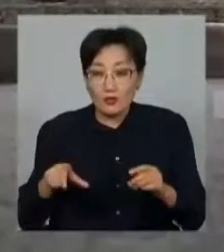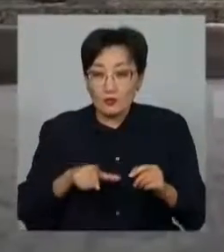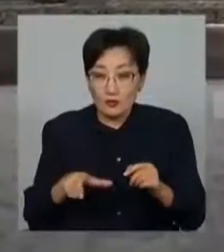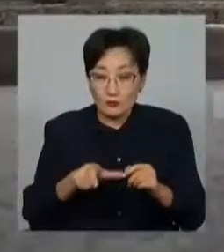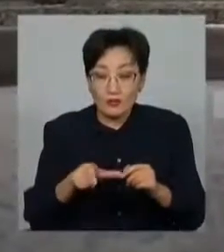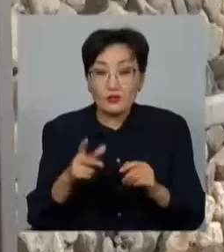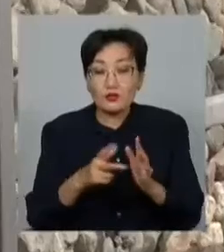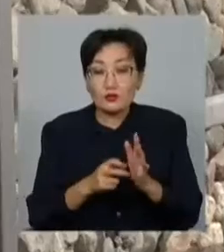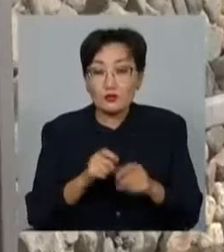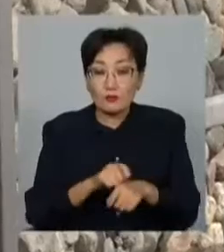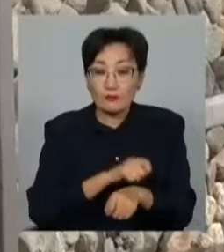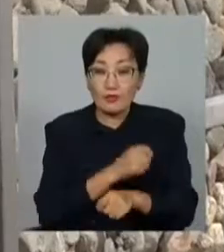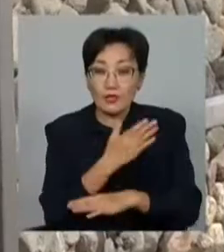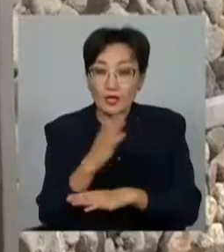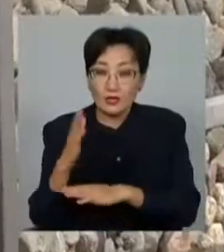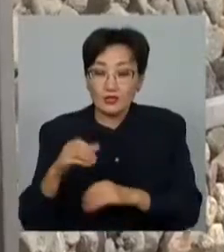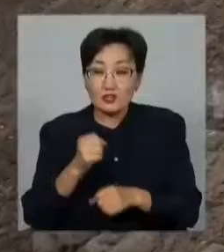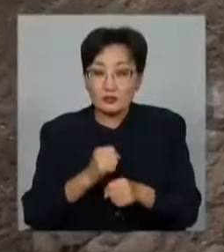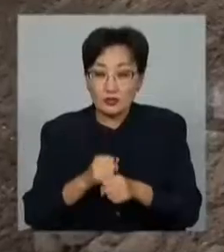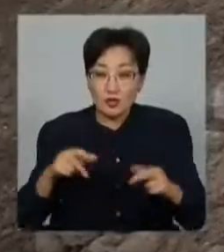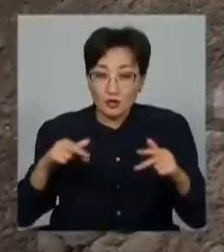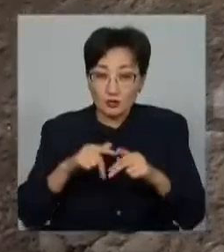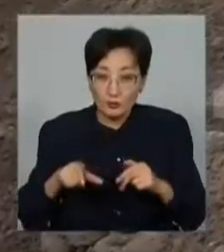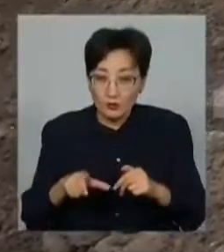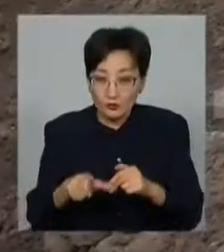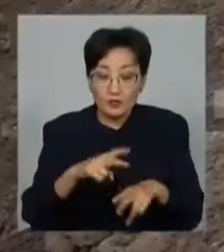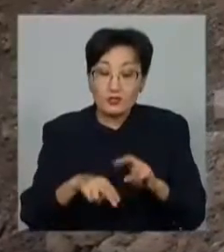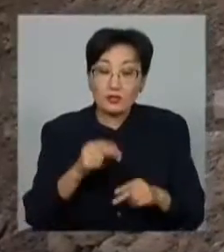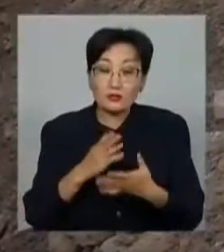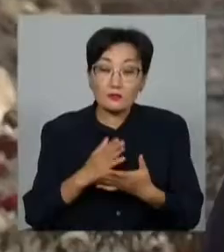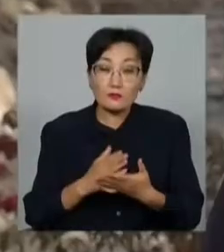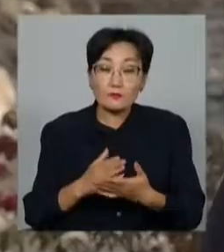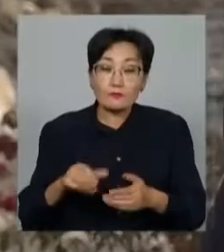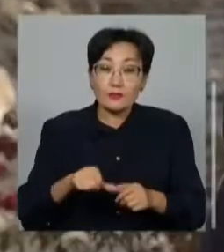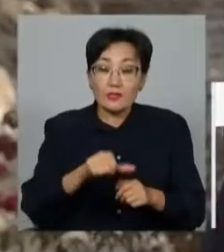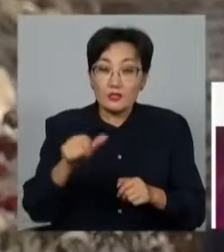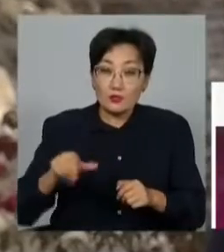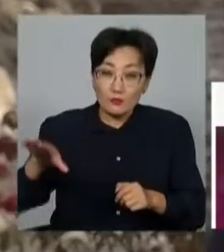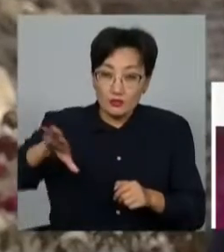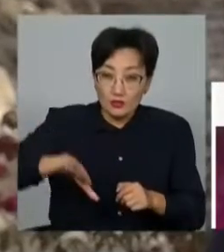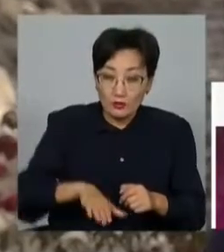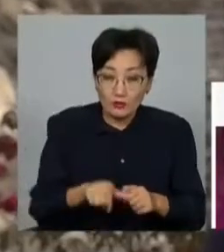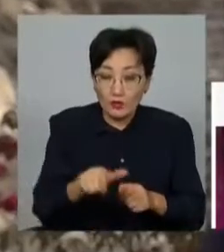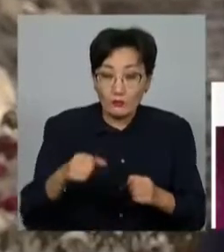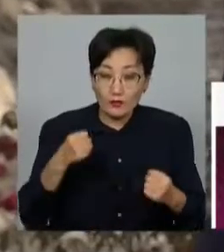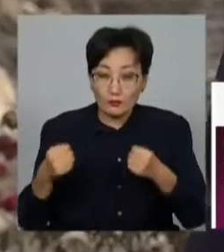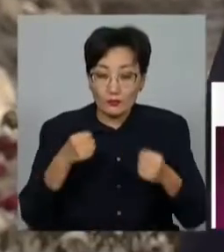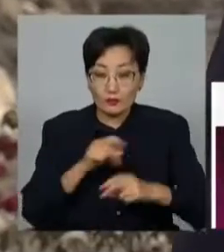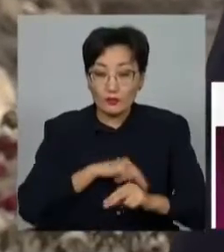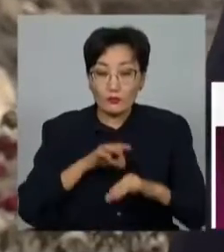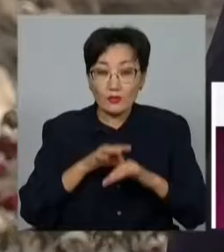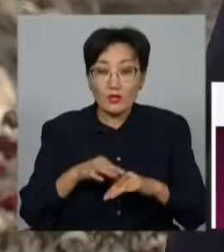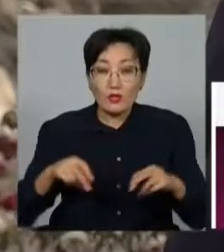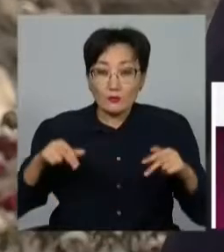мен 800 метрлік ағаштан жасалған жаяу жүргіншілер жолы салынған. Жағалауларын бекіту жұмыстары жасалды. Сонымен қатар жаяу